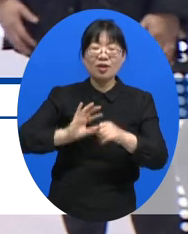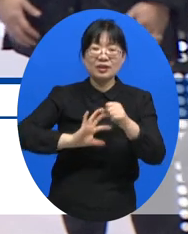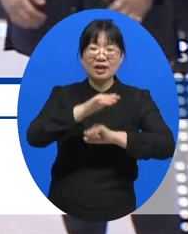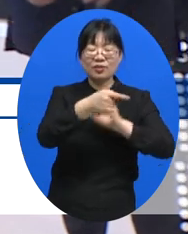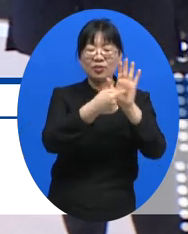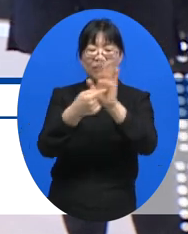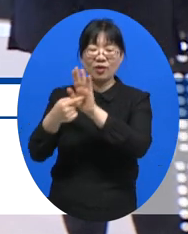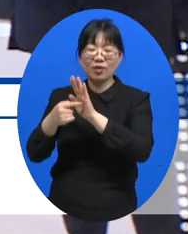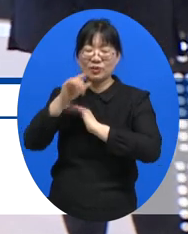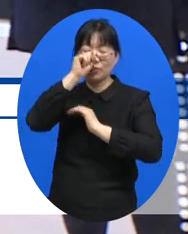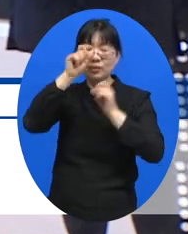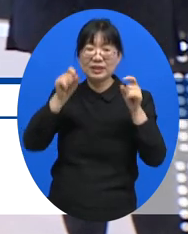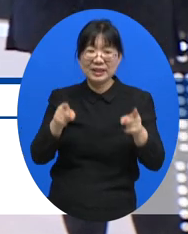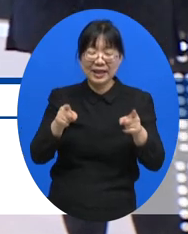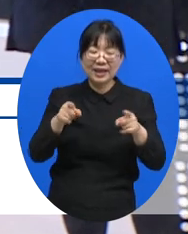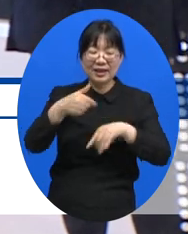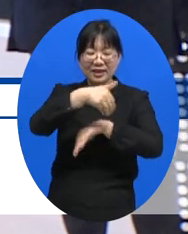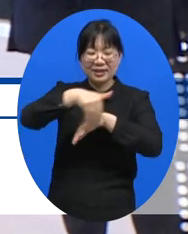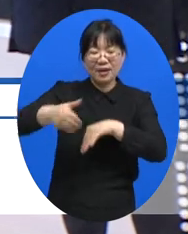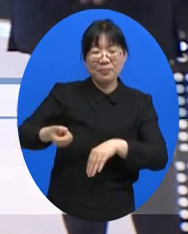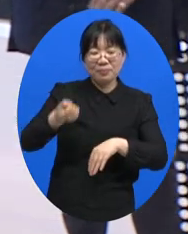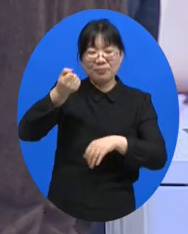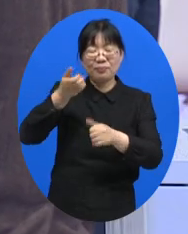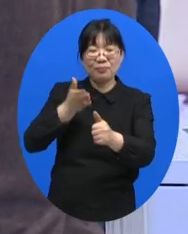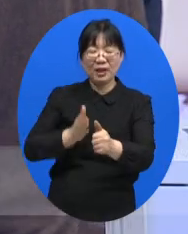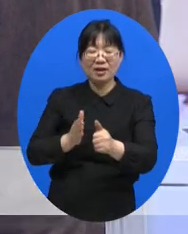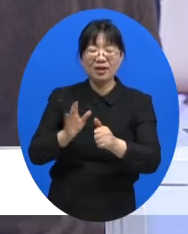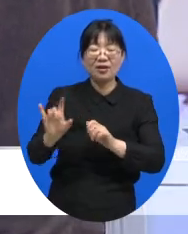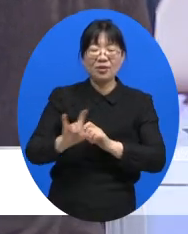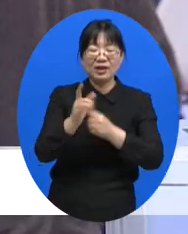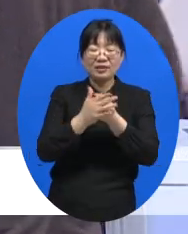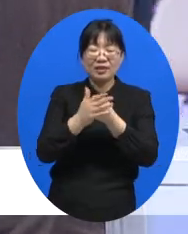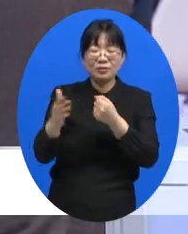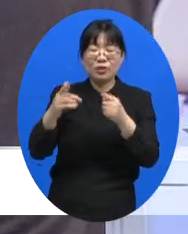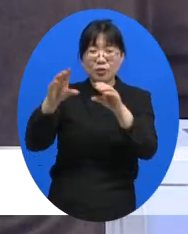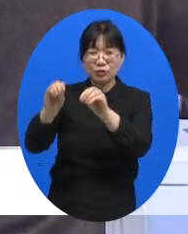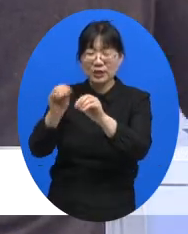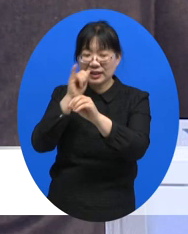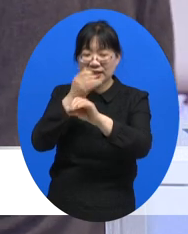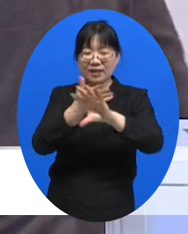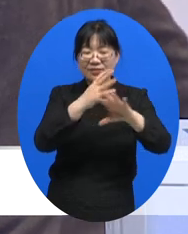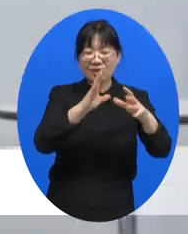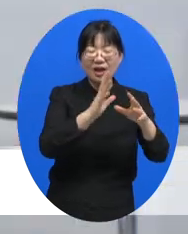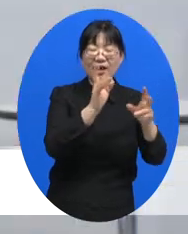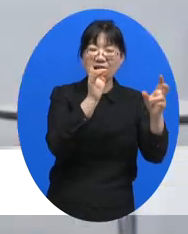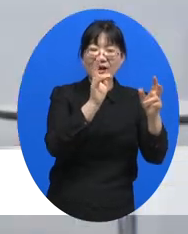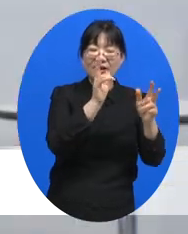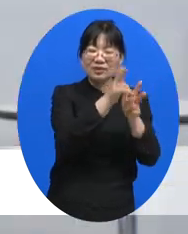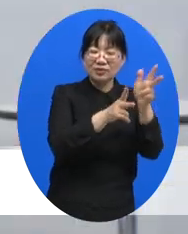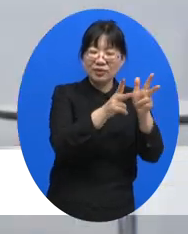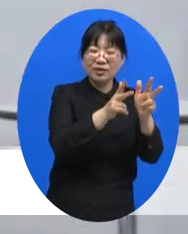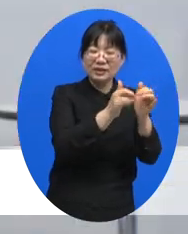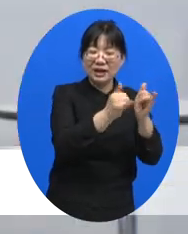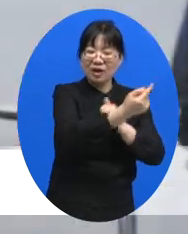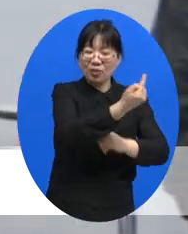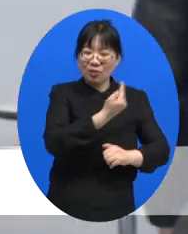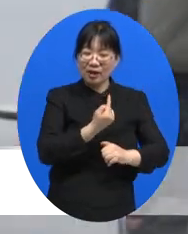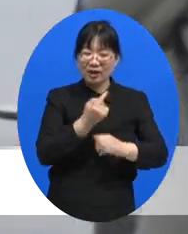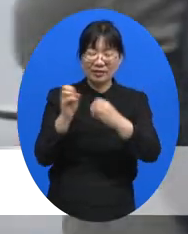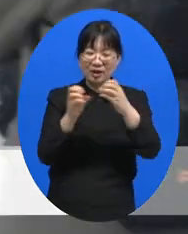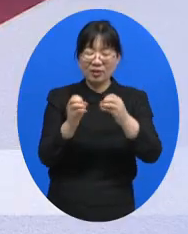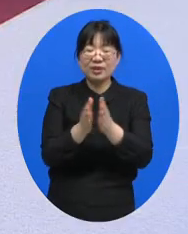전 세계로 퍼질 수 있는 좋은 기회가 됐으면 좋겠습니다. 코로나19로 중단됐던 해외 바이어와의 대면 상담도